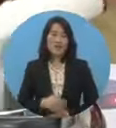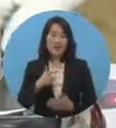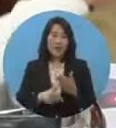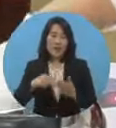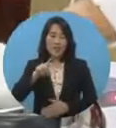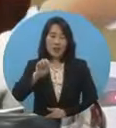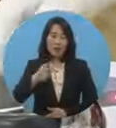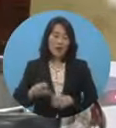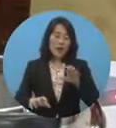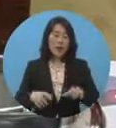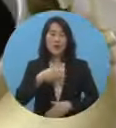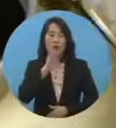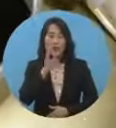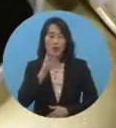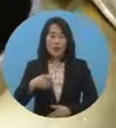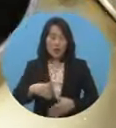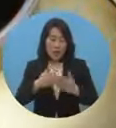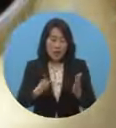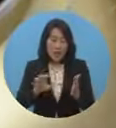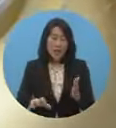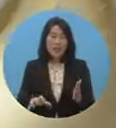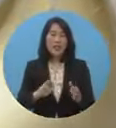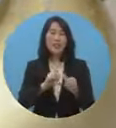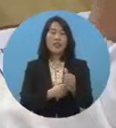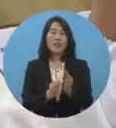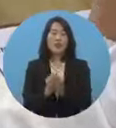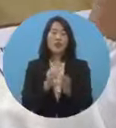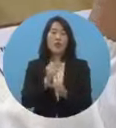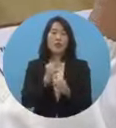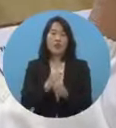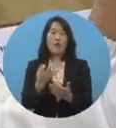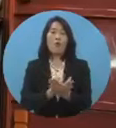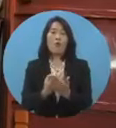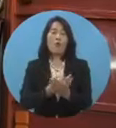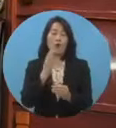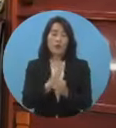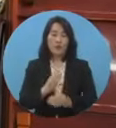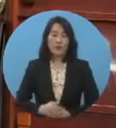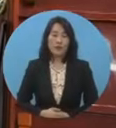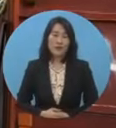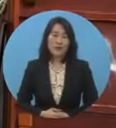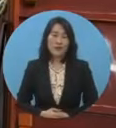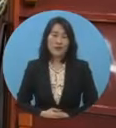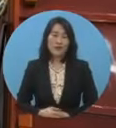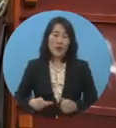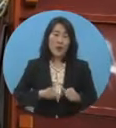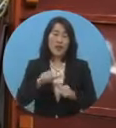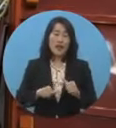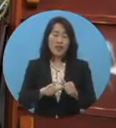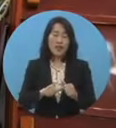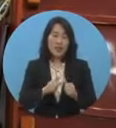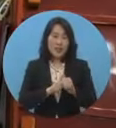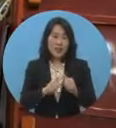강진 서문 마을 어르신들은 경로당에서 천연 수제 비누를 만들어 소득을 올리고 있습니다 환경을